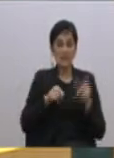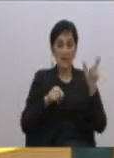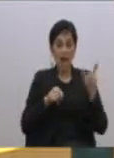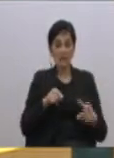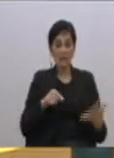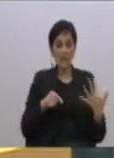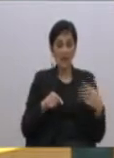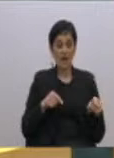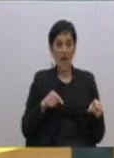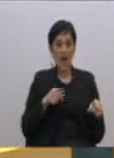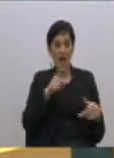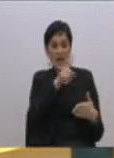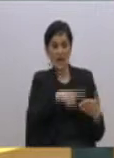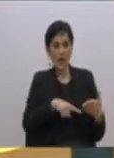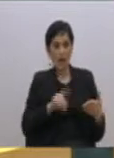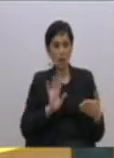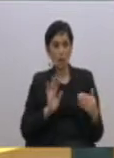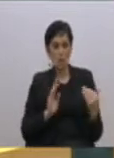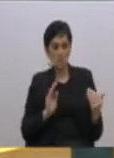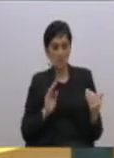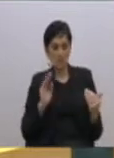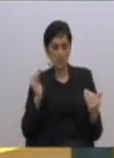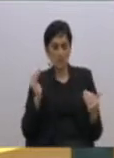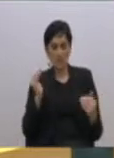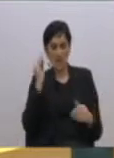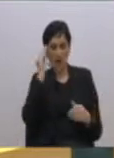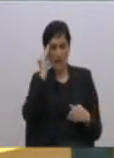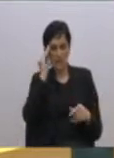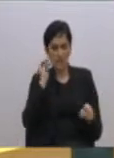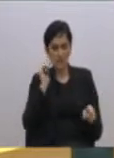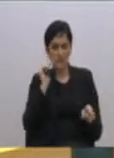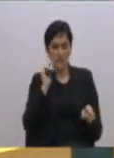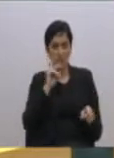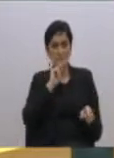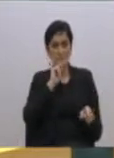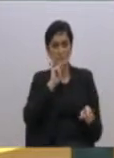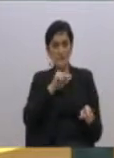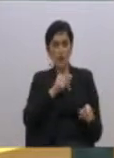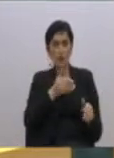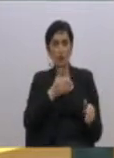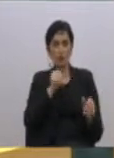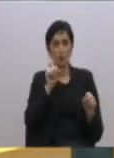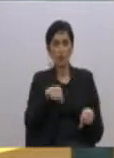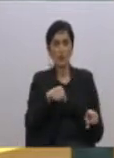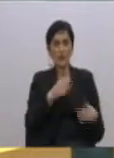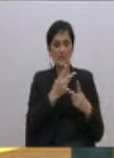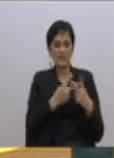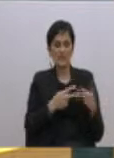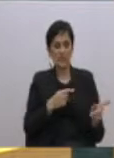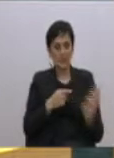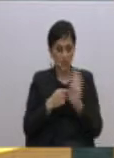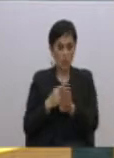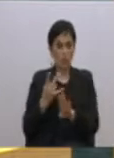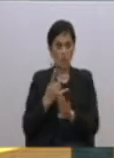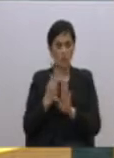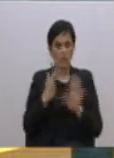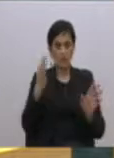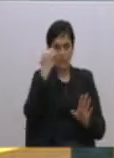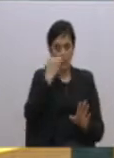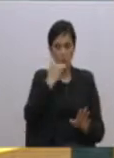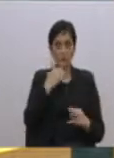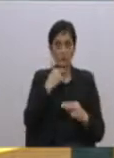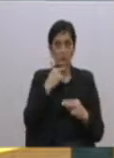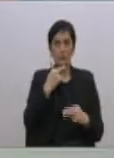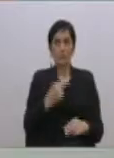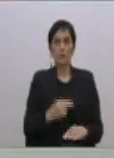Romul s-a zarat uendova. Aramet mici azrit. Masze adre, am prald de buze adre. Arșeidleva, i-a costi cicheși ce s-a spălit. Tidi mai loc uradre bistis.